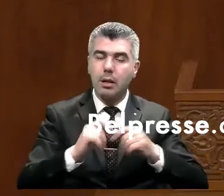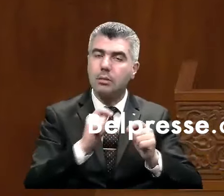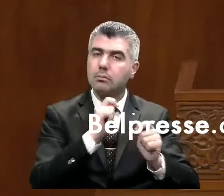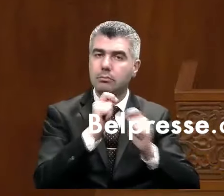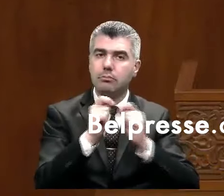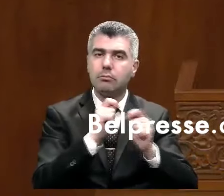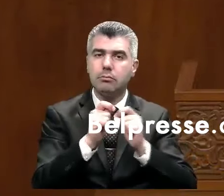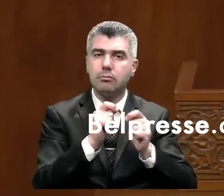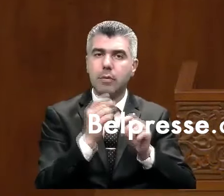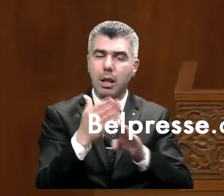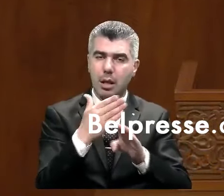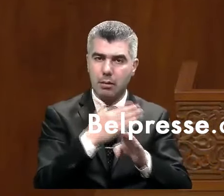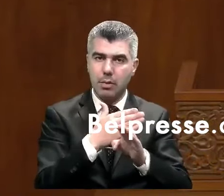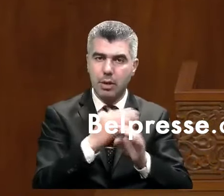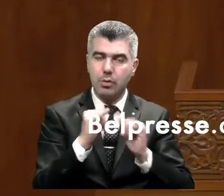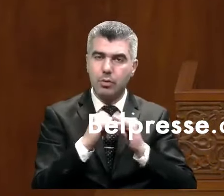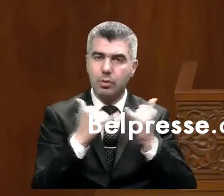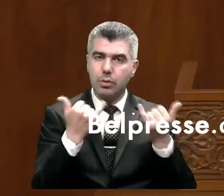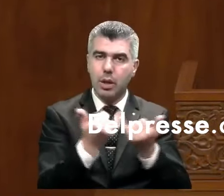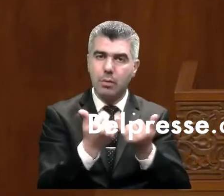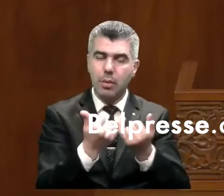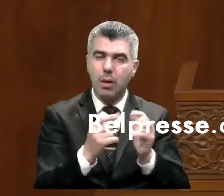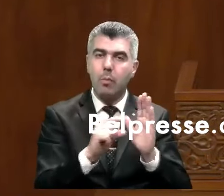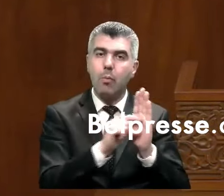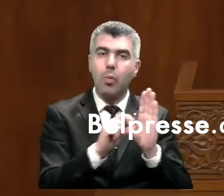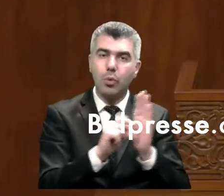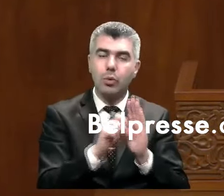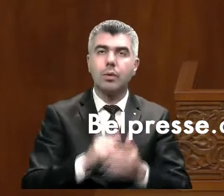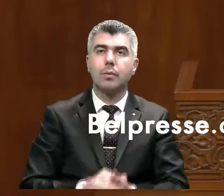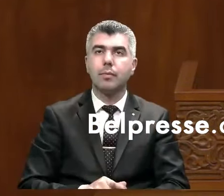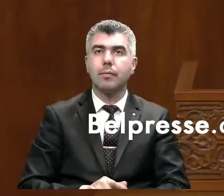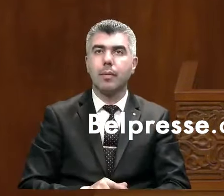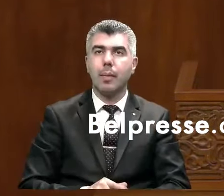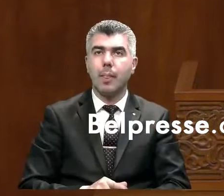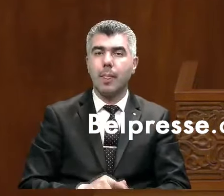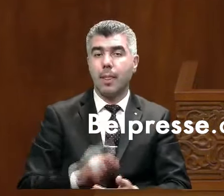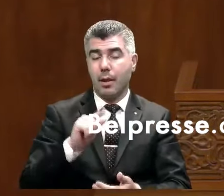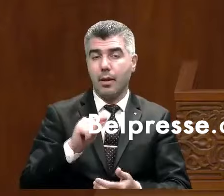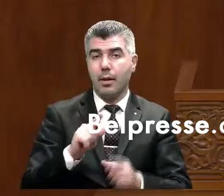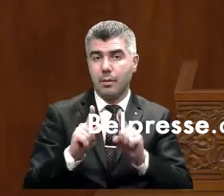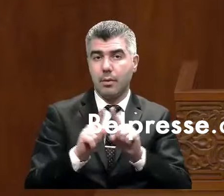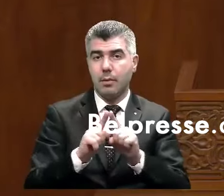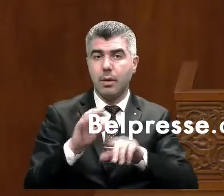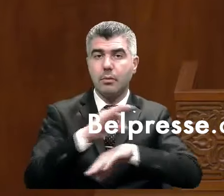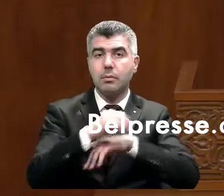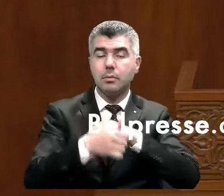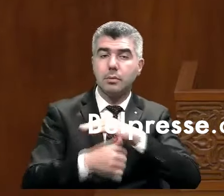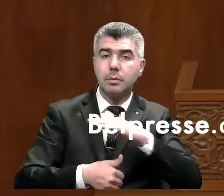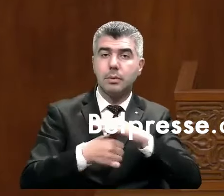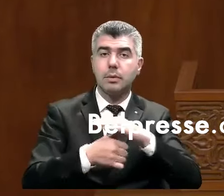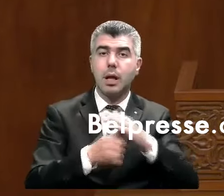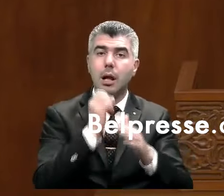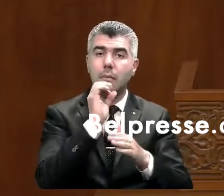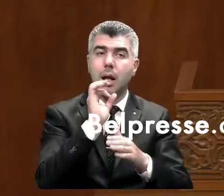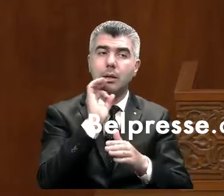الايام الاخيره على هذا الموضوع لان وكاله الحوض المائي هي اللي كتكلفة